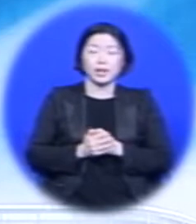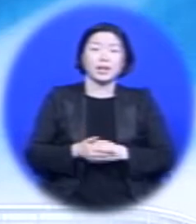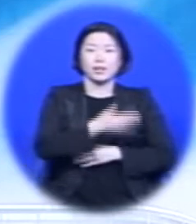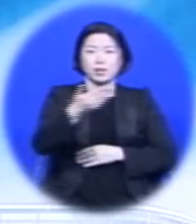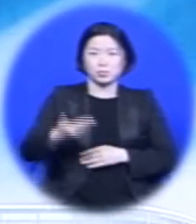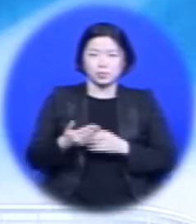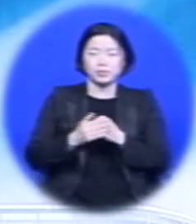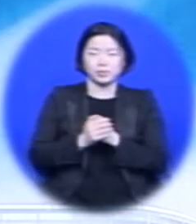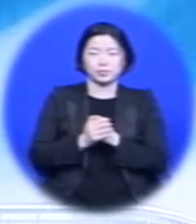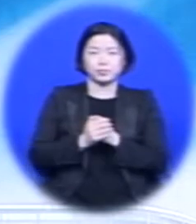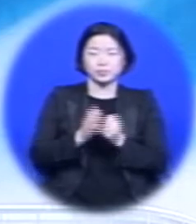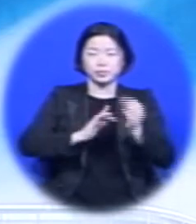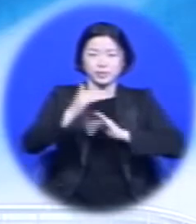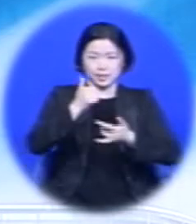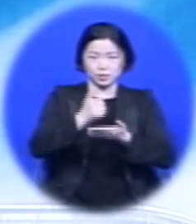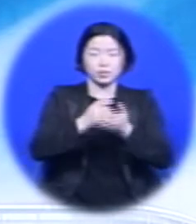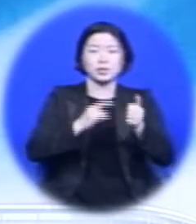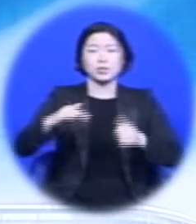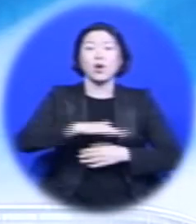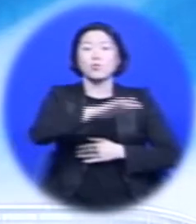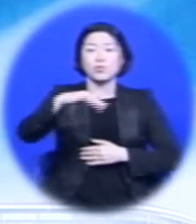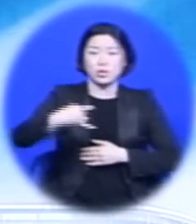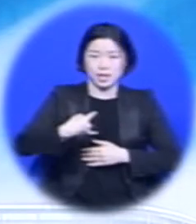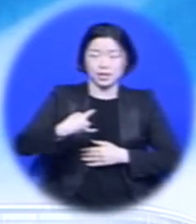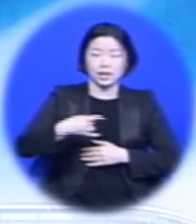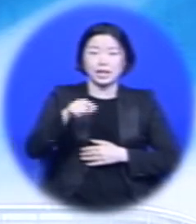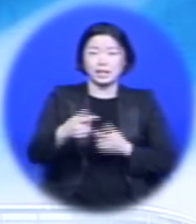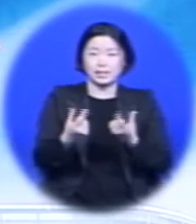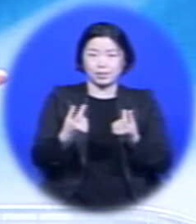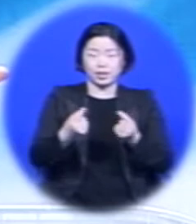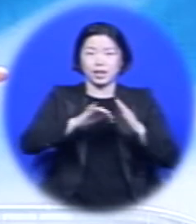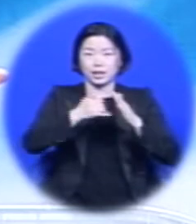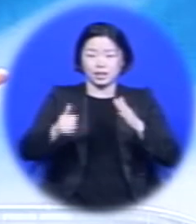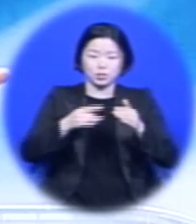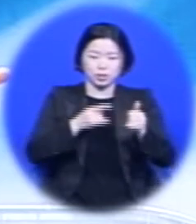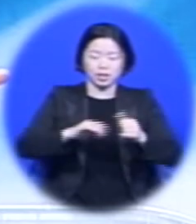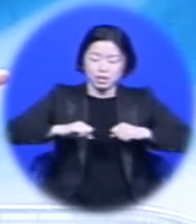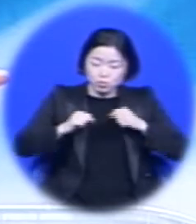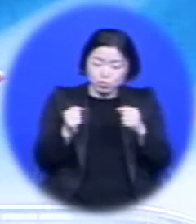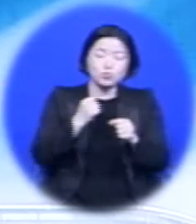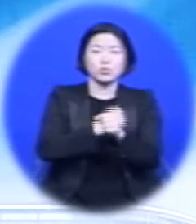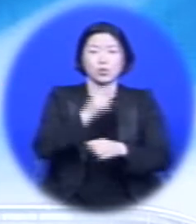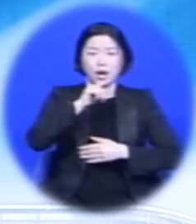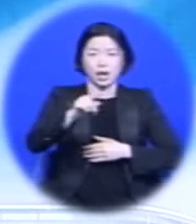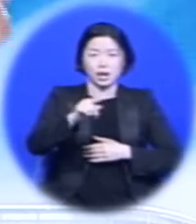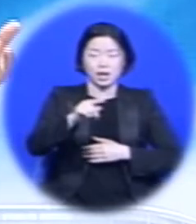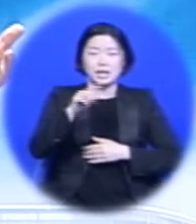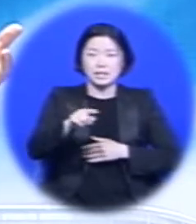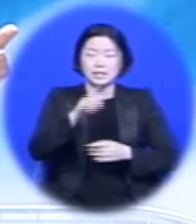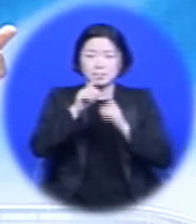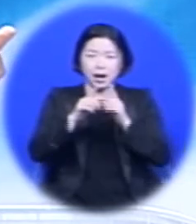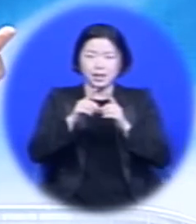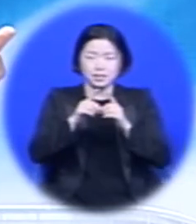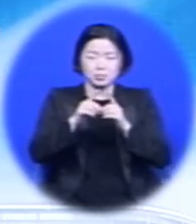여러분, 예수님께서 우리에게 이렇게 가족에게 순종하라, 이 말은 얽매어